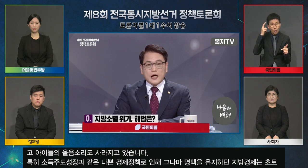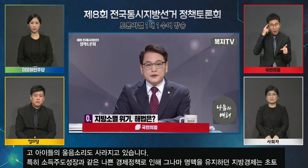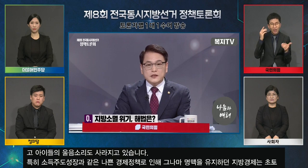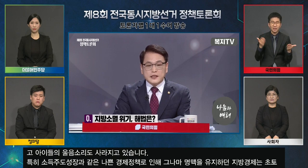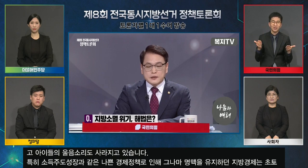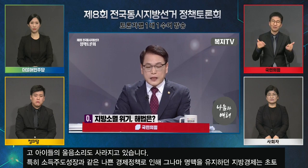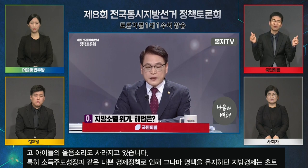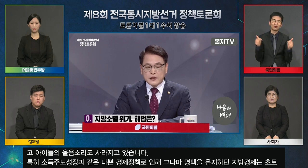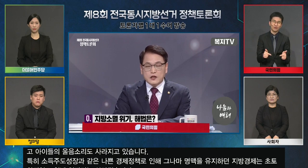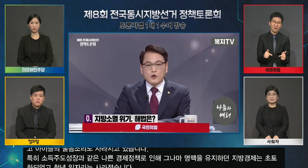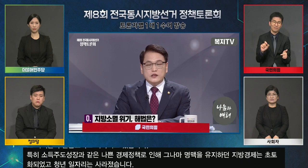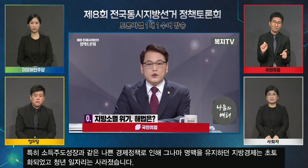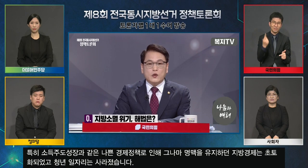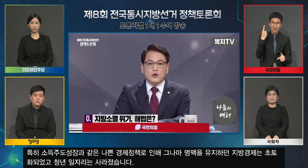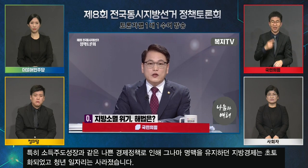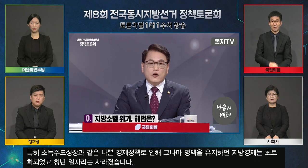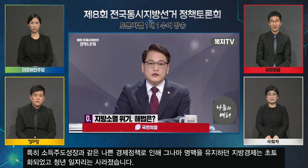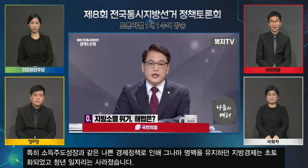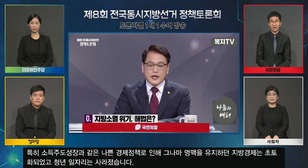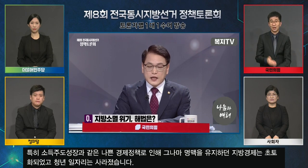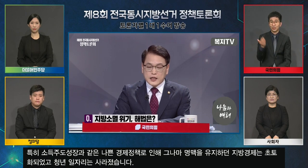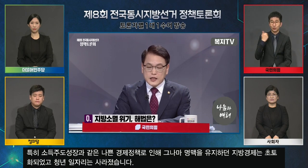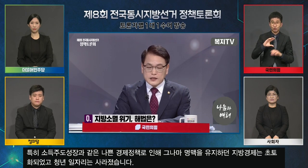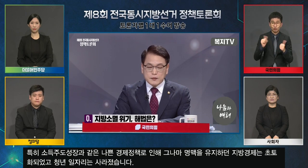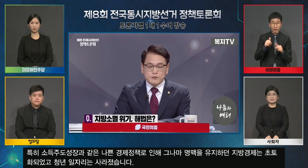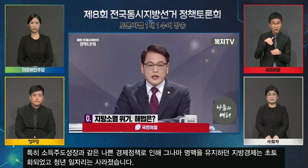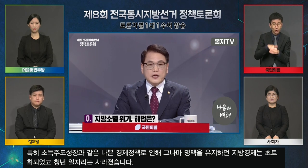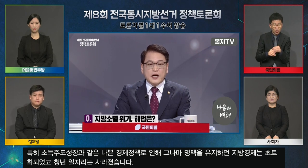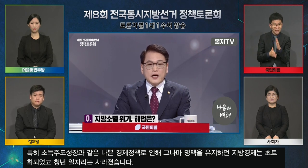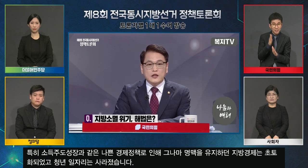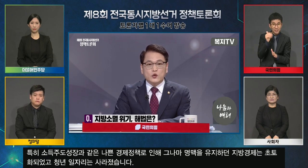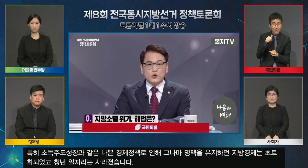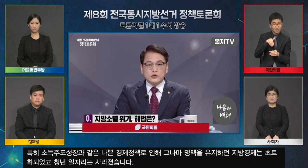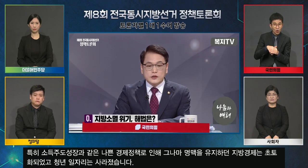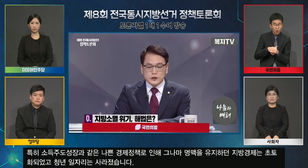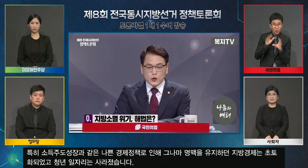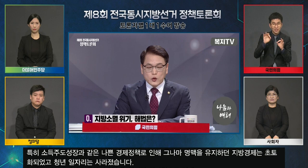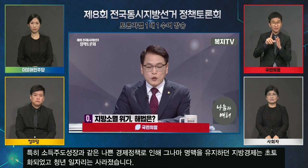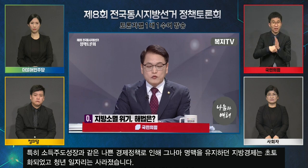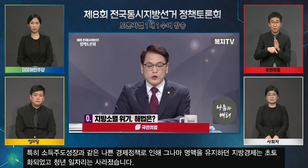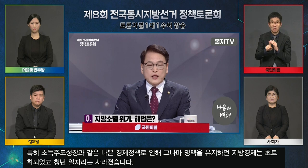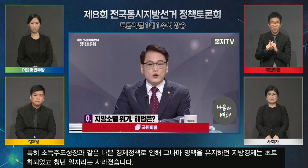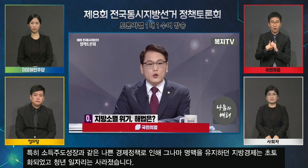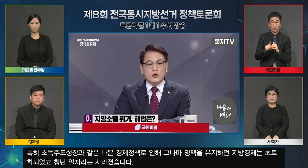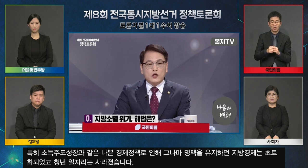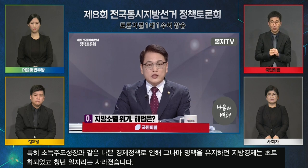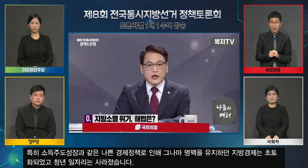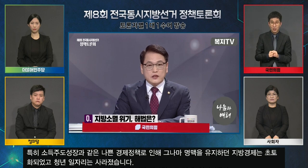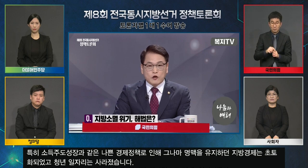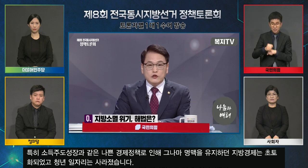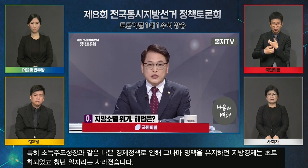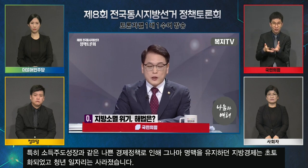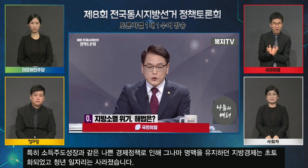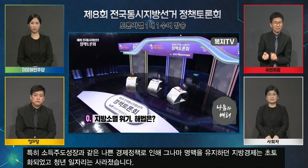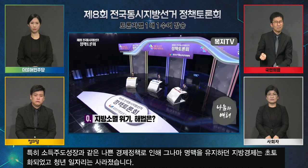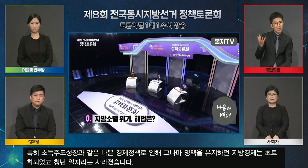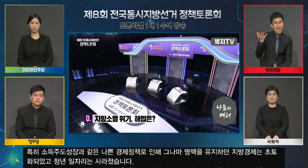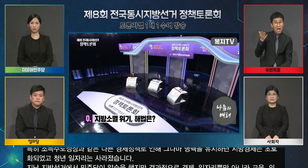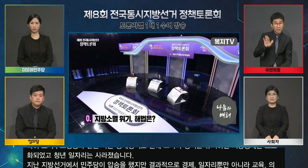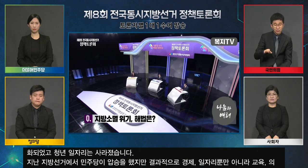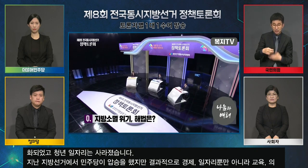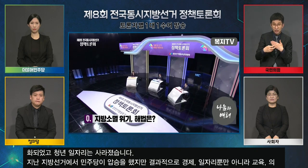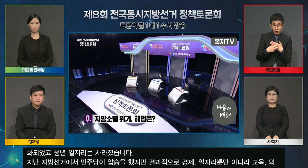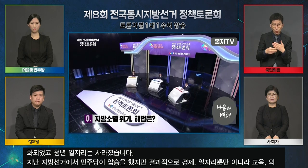민주당이 압승을 했지만 결과적으로 경제, 일자리뿐만 아니라 교육, 의료, 문화에도 격차가 더욱 심화되고